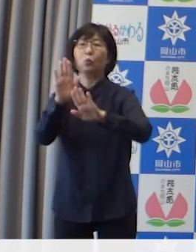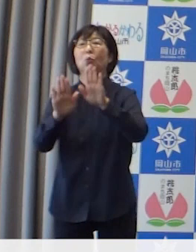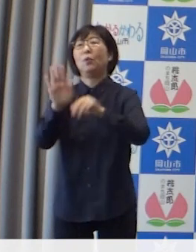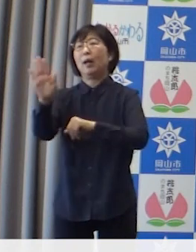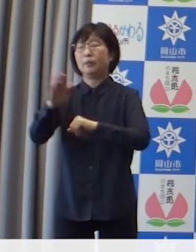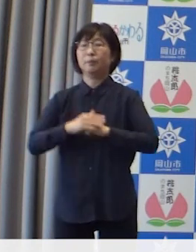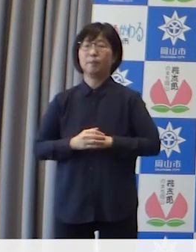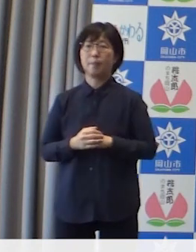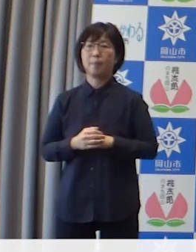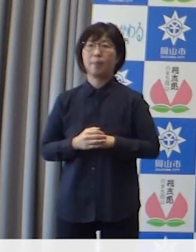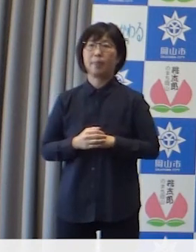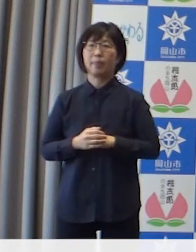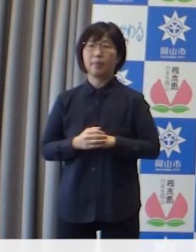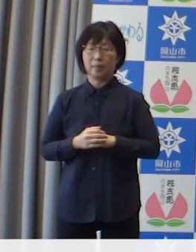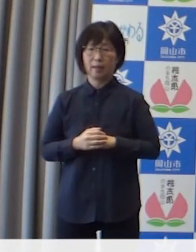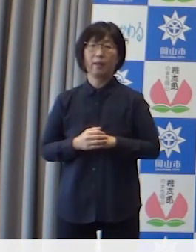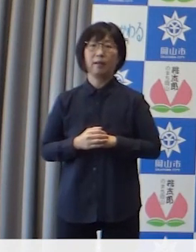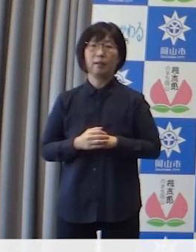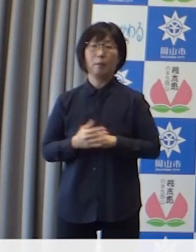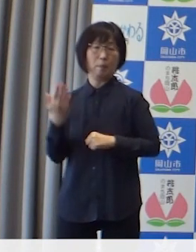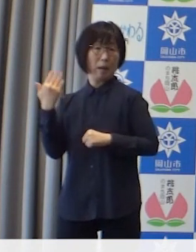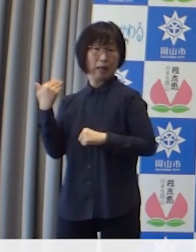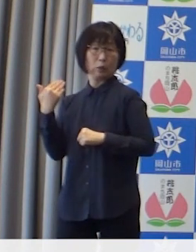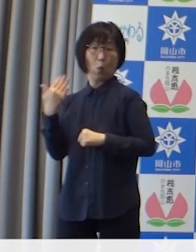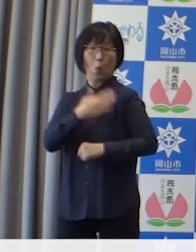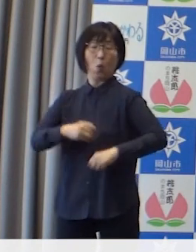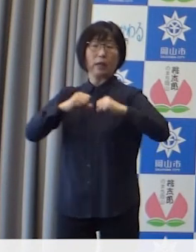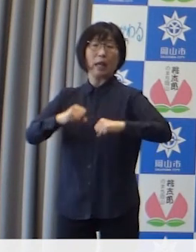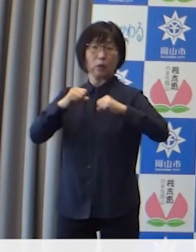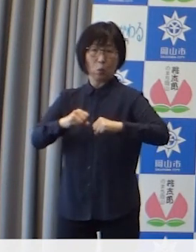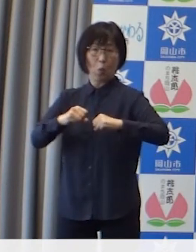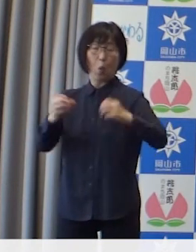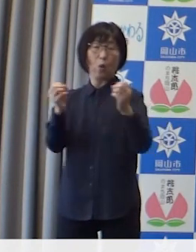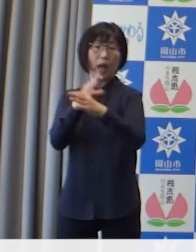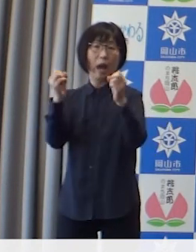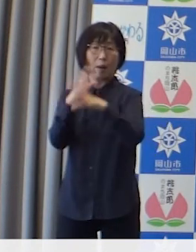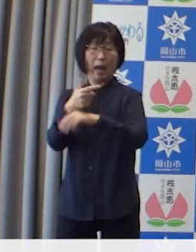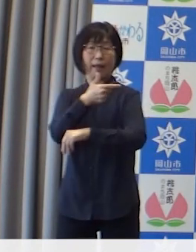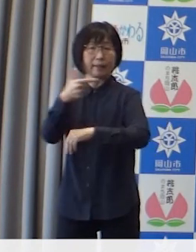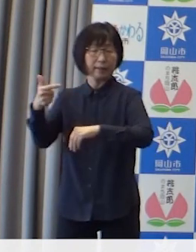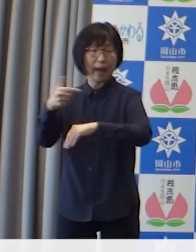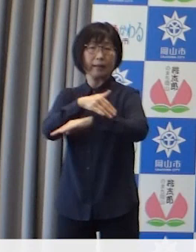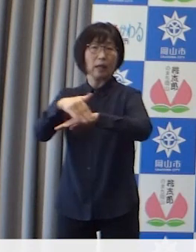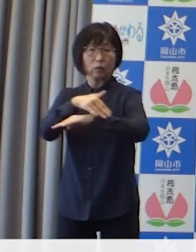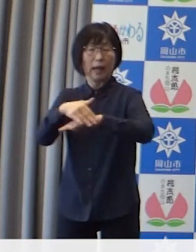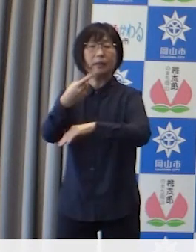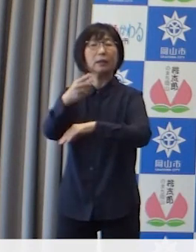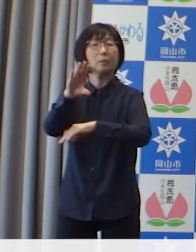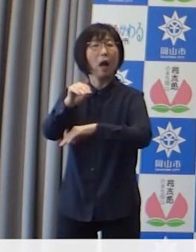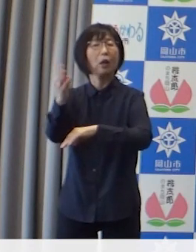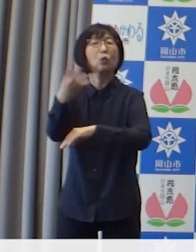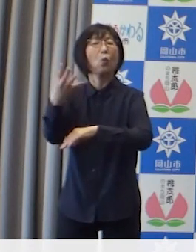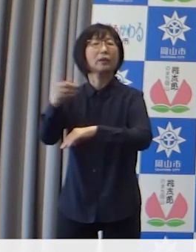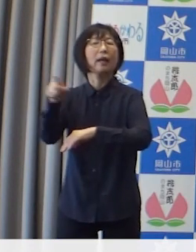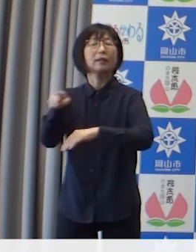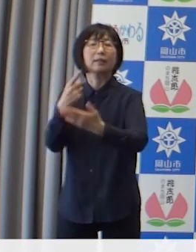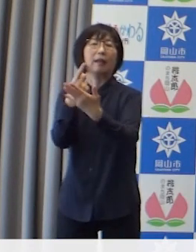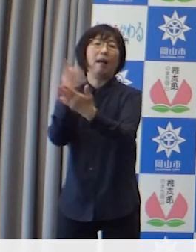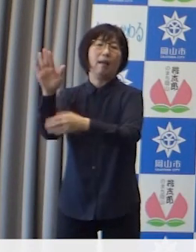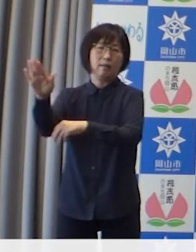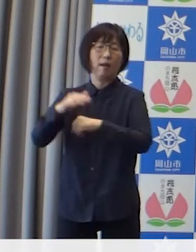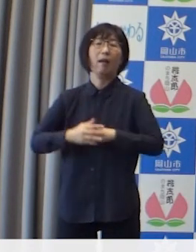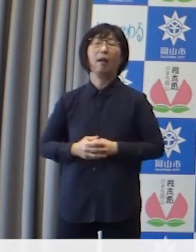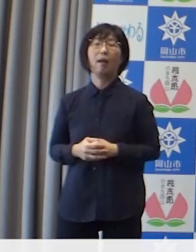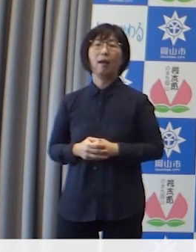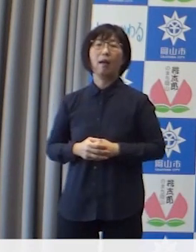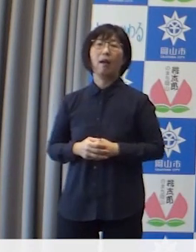直近の岡山健康大作戦でありますが、1万4千人参加いただいてはいるんですけれども